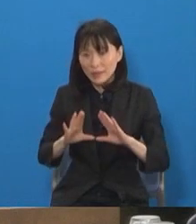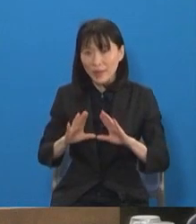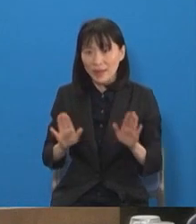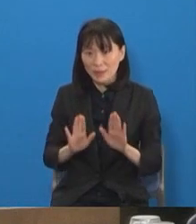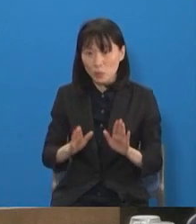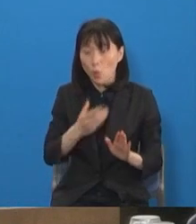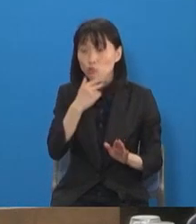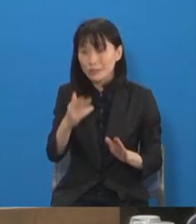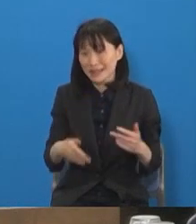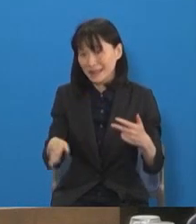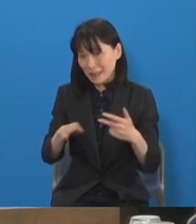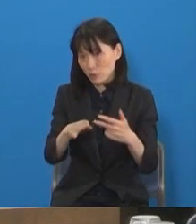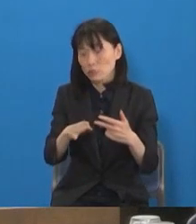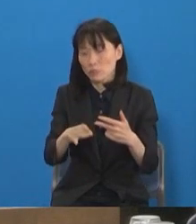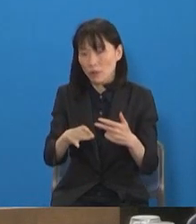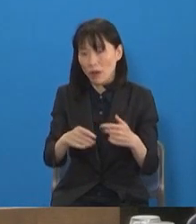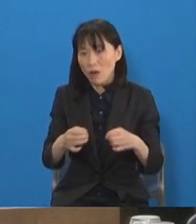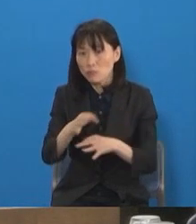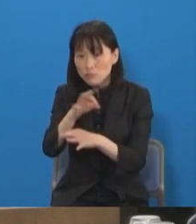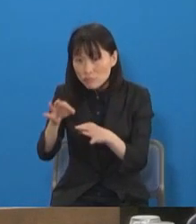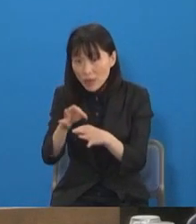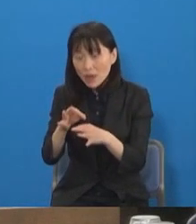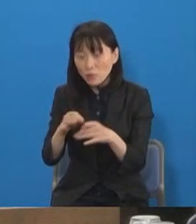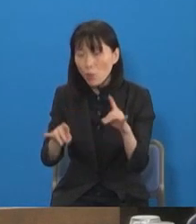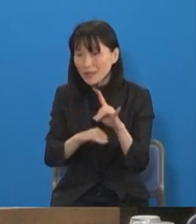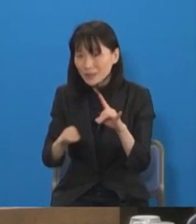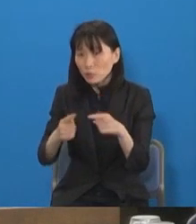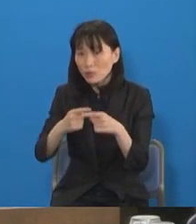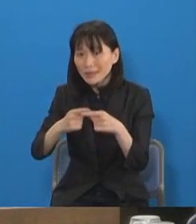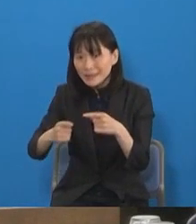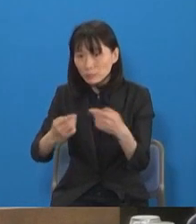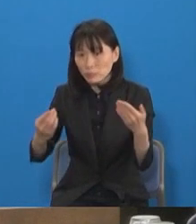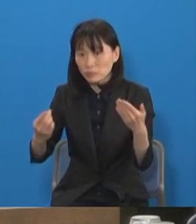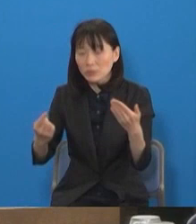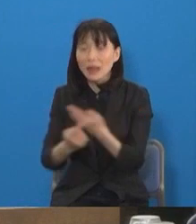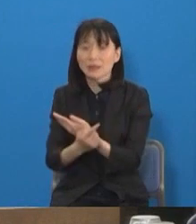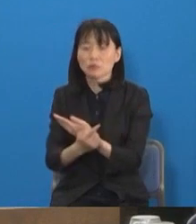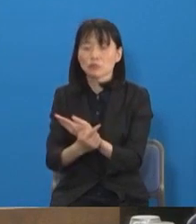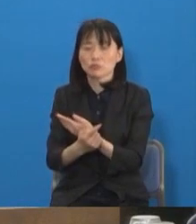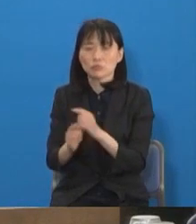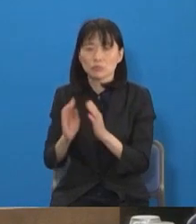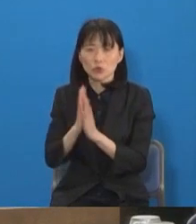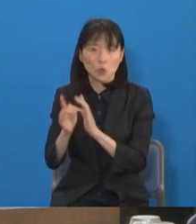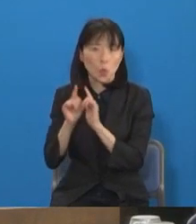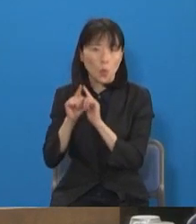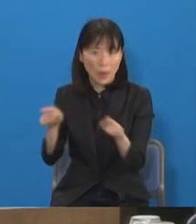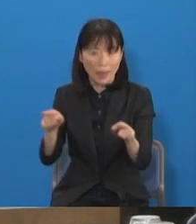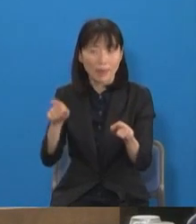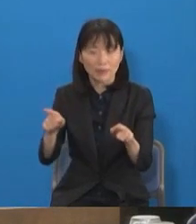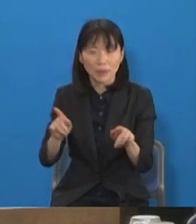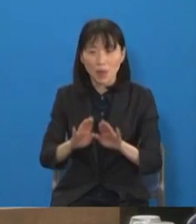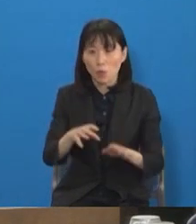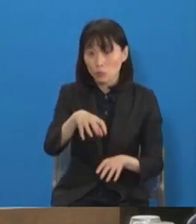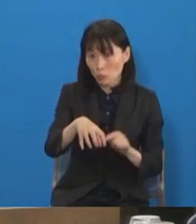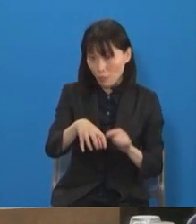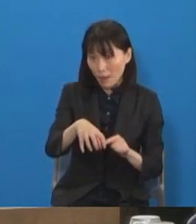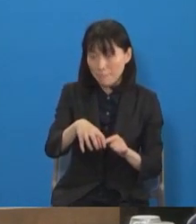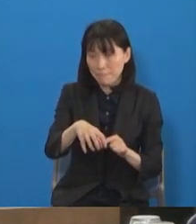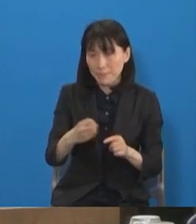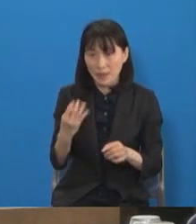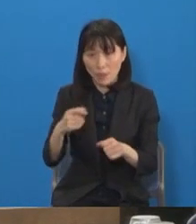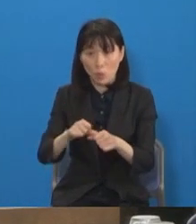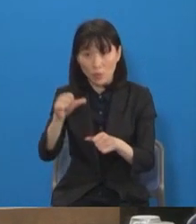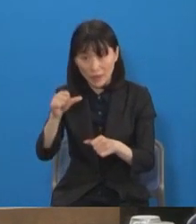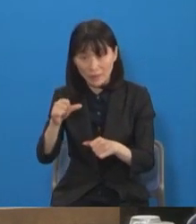祉施設の設備及び運営に関する基準等の一部を改正する省令において、保育所等については、令和